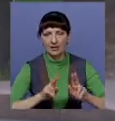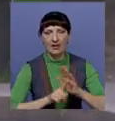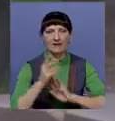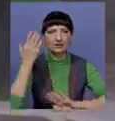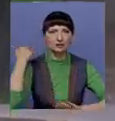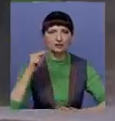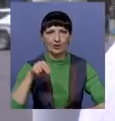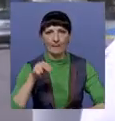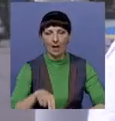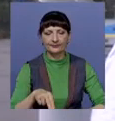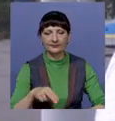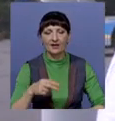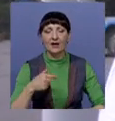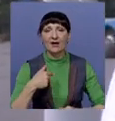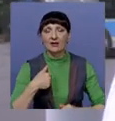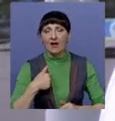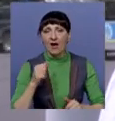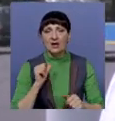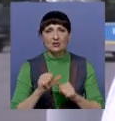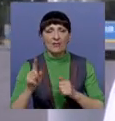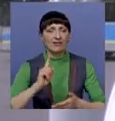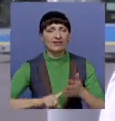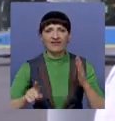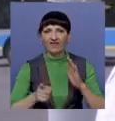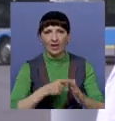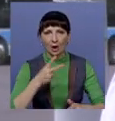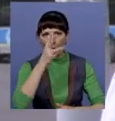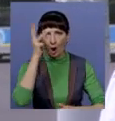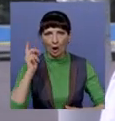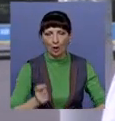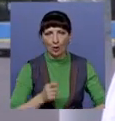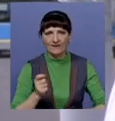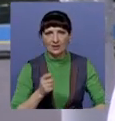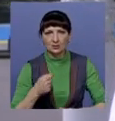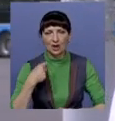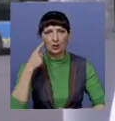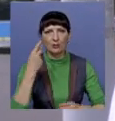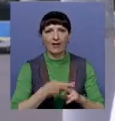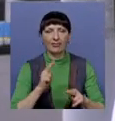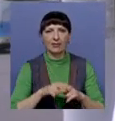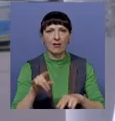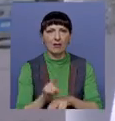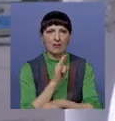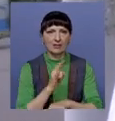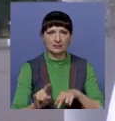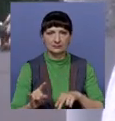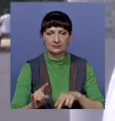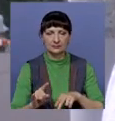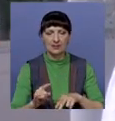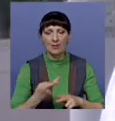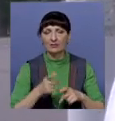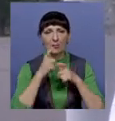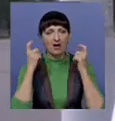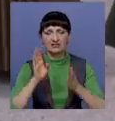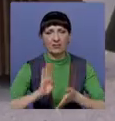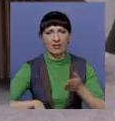во время ЧП. Ну, я особо как бы не верю в коронавирус. Мне кажется, неправда. Ну и поэтому без